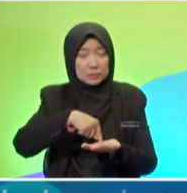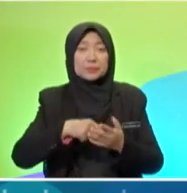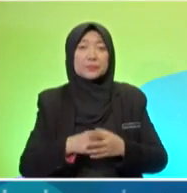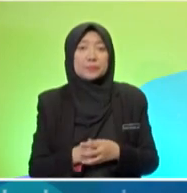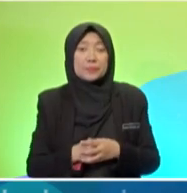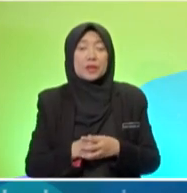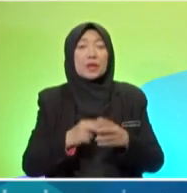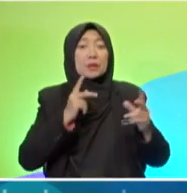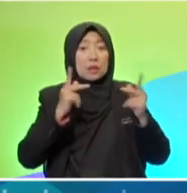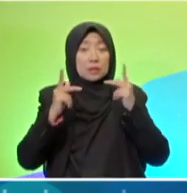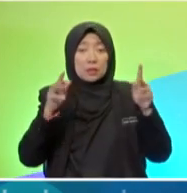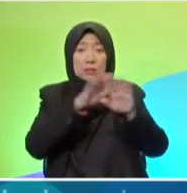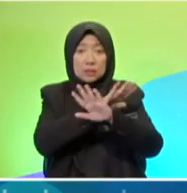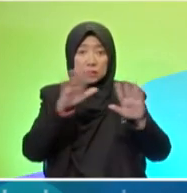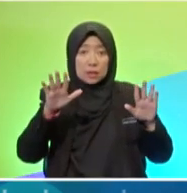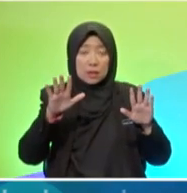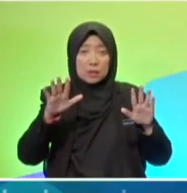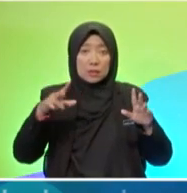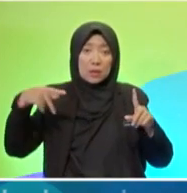tidak kepada